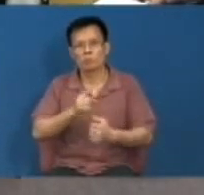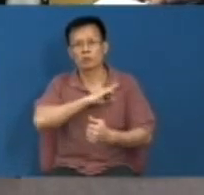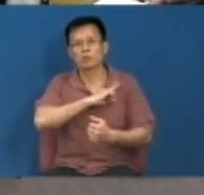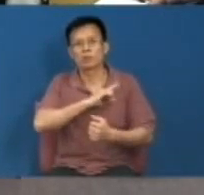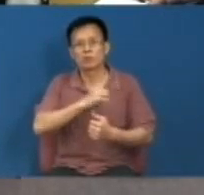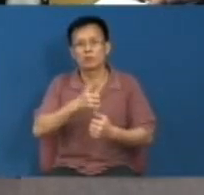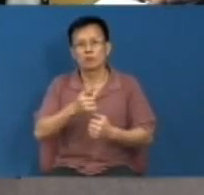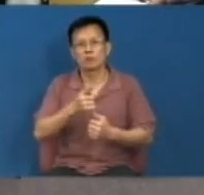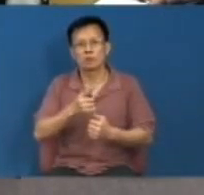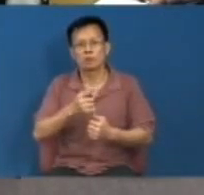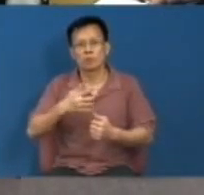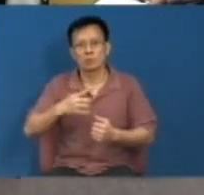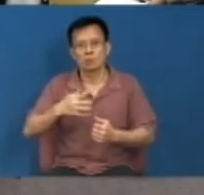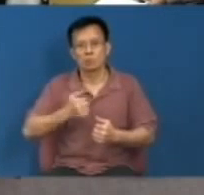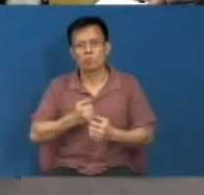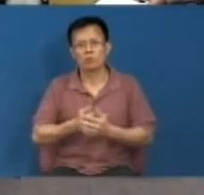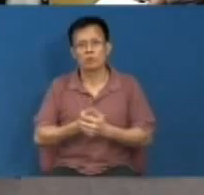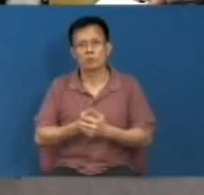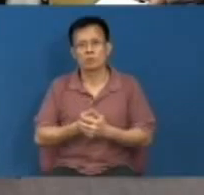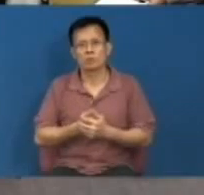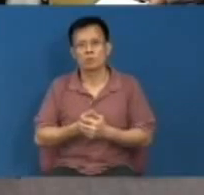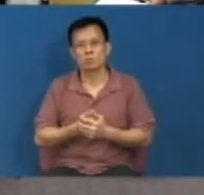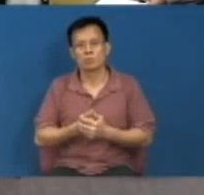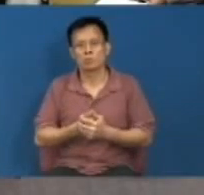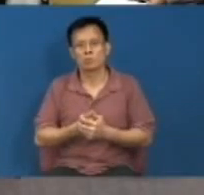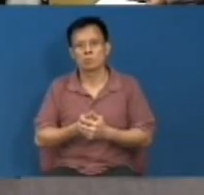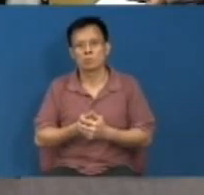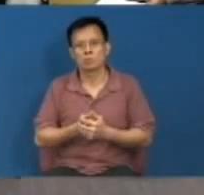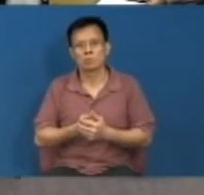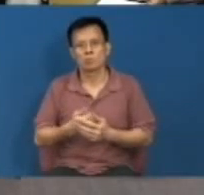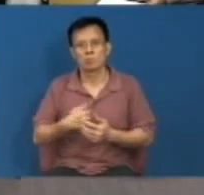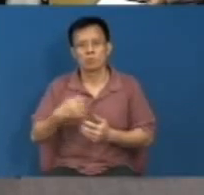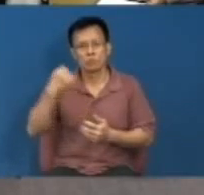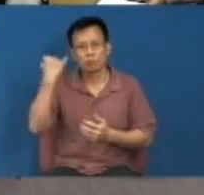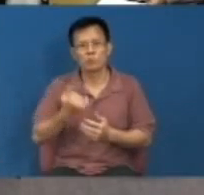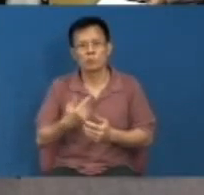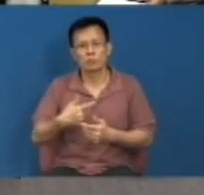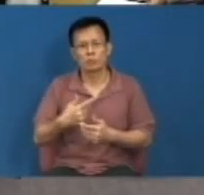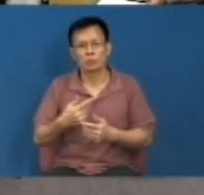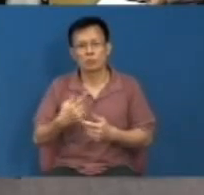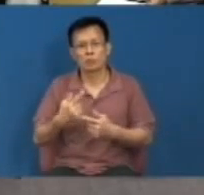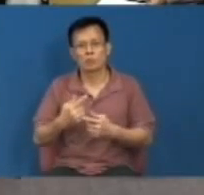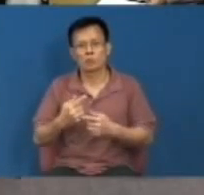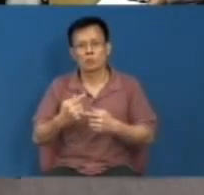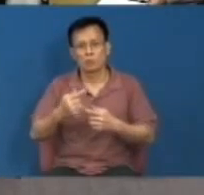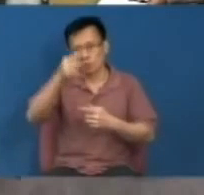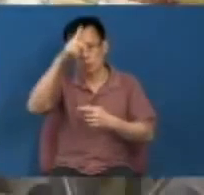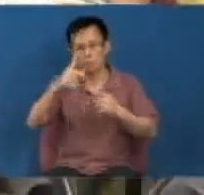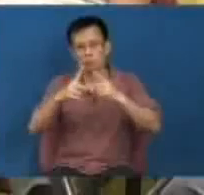的一個權益真係嚇， 嗰啲有啲業主簽咗㗎，因為唔知啊。 佢哋市建局立咗好多惡法嚟對付